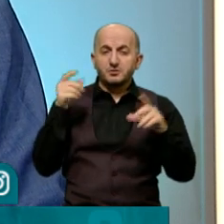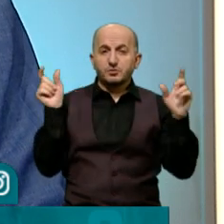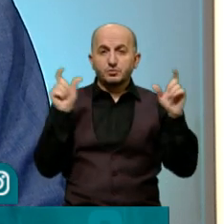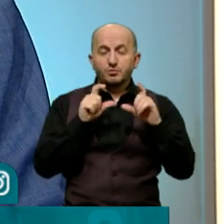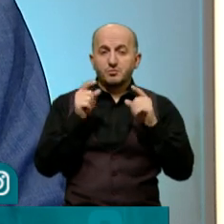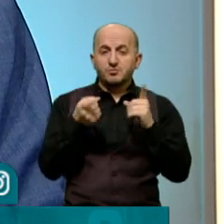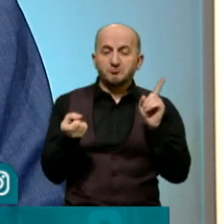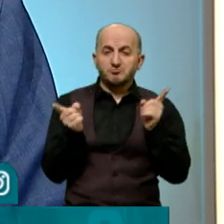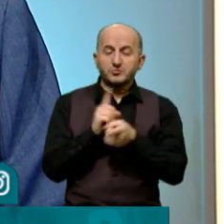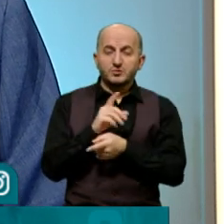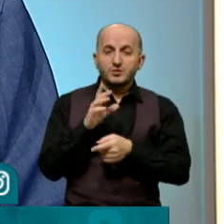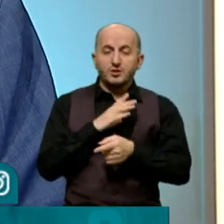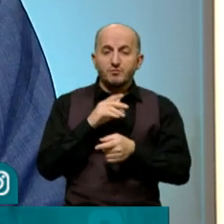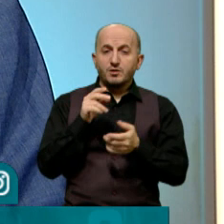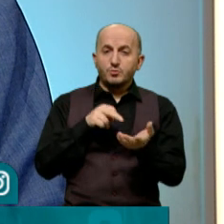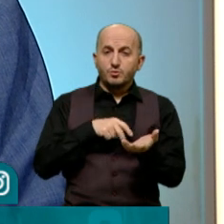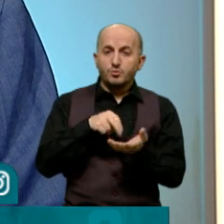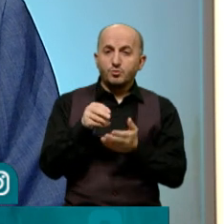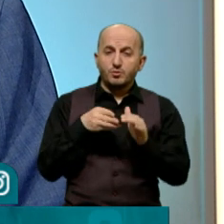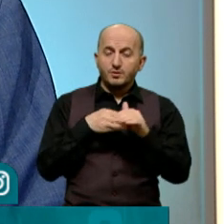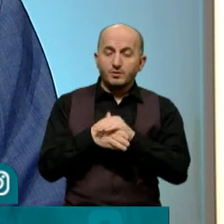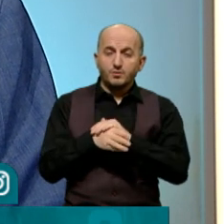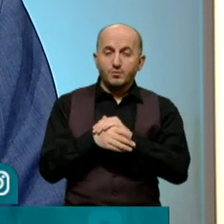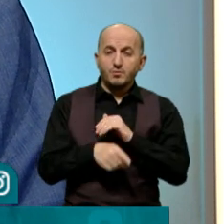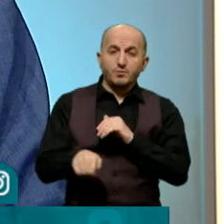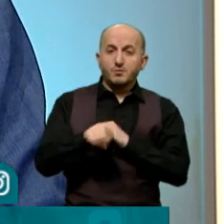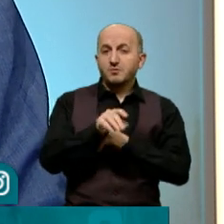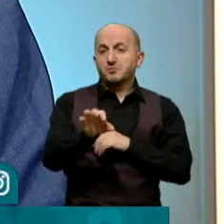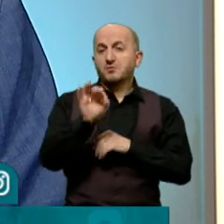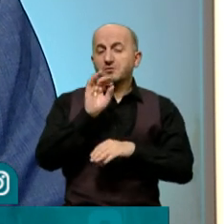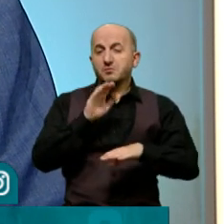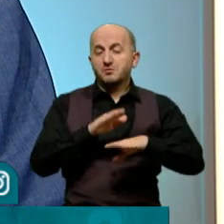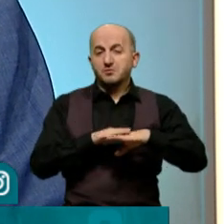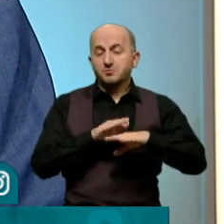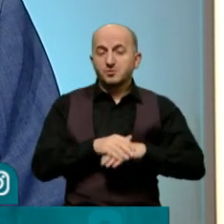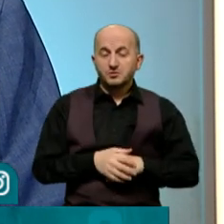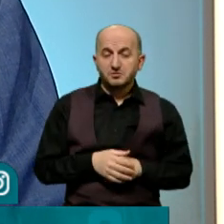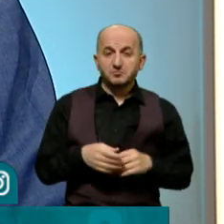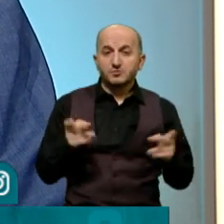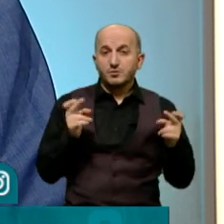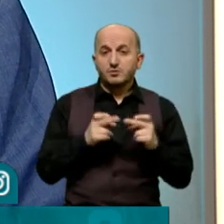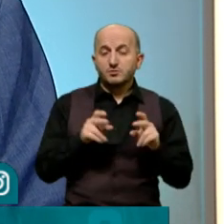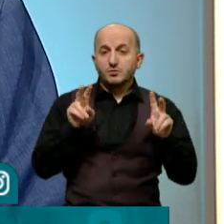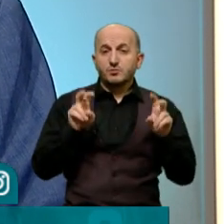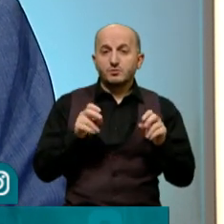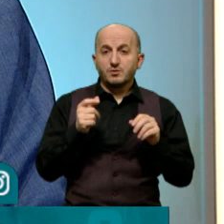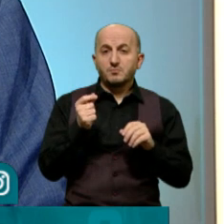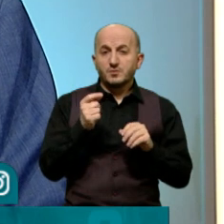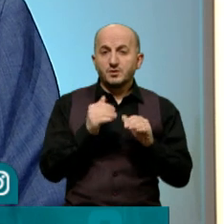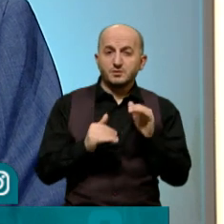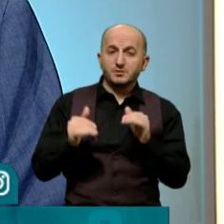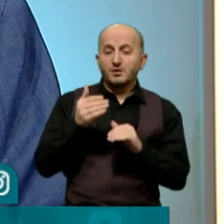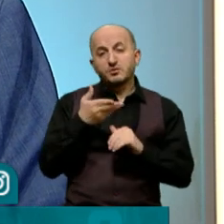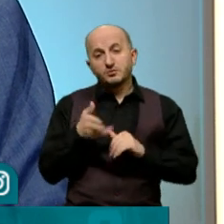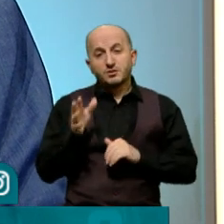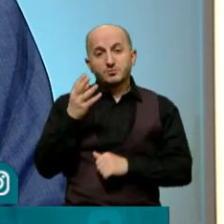var. Bunlar da yürürlüğe giriyor. Bunların tercih edilmesi de bu tartışmalı konudan biraz daha bizi çıkarmış